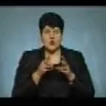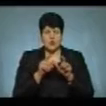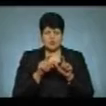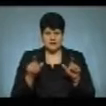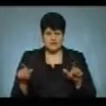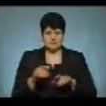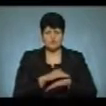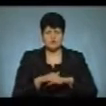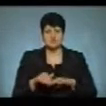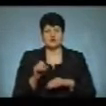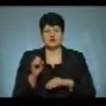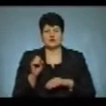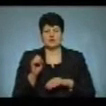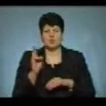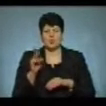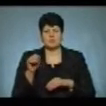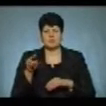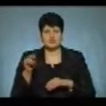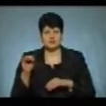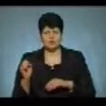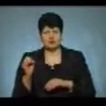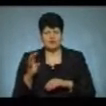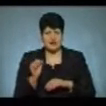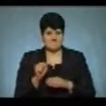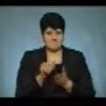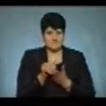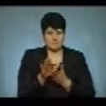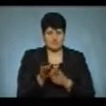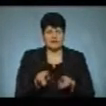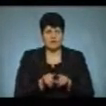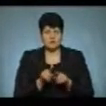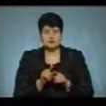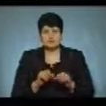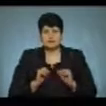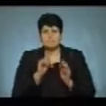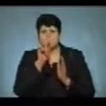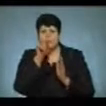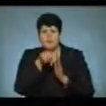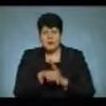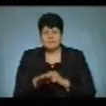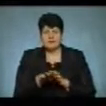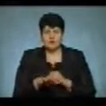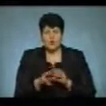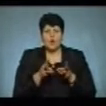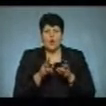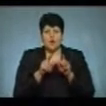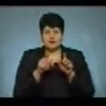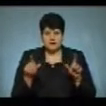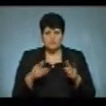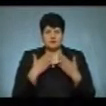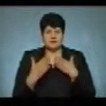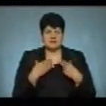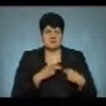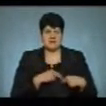Купчинського, 14А, він відмовився. Також наші кореспонденти намагались потрапити на територію котельні, щоб поспілкуватися з її працівниками.